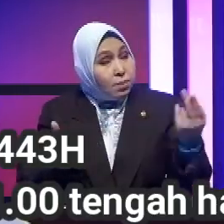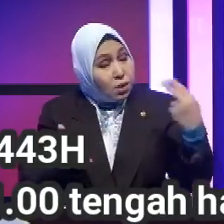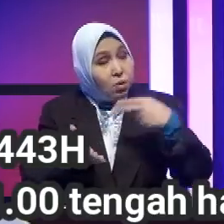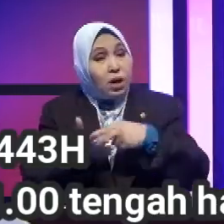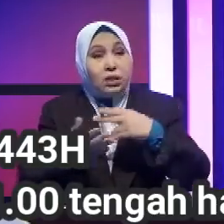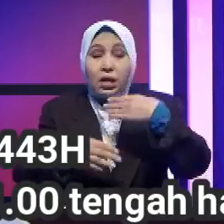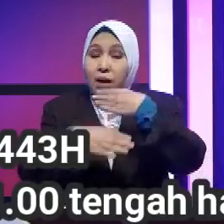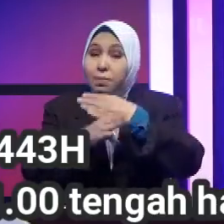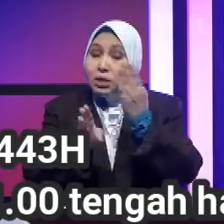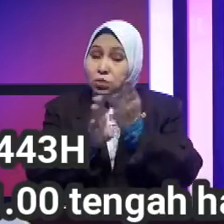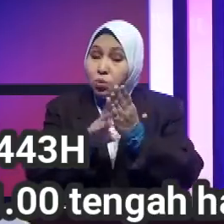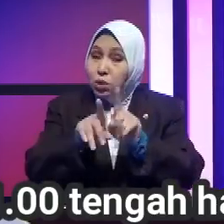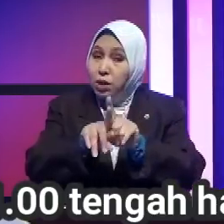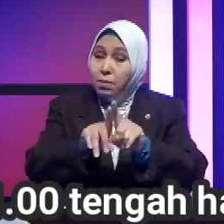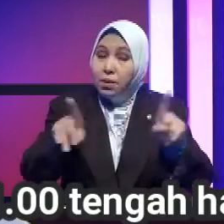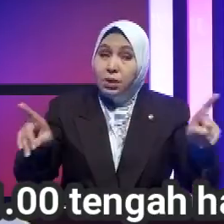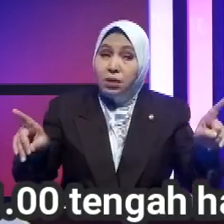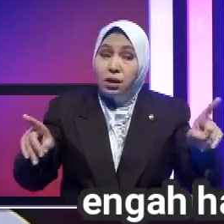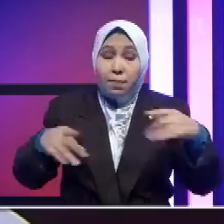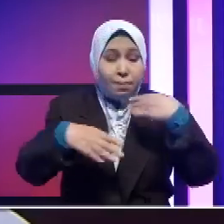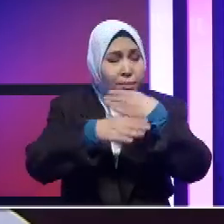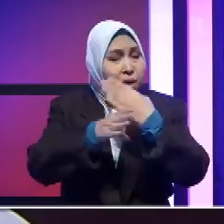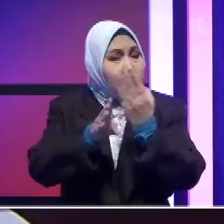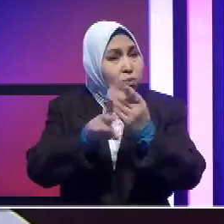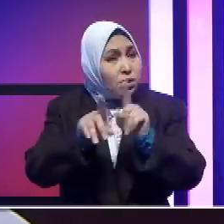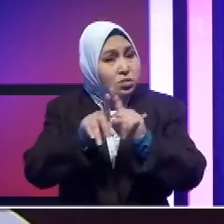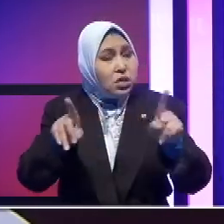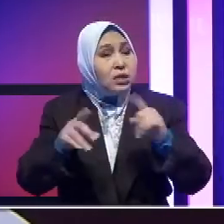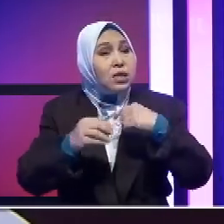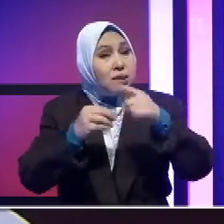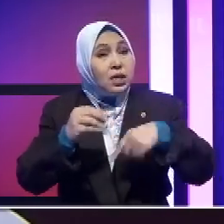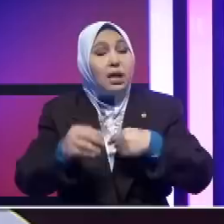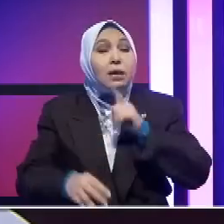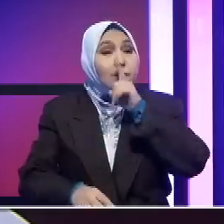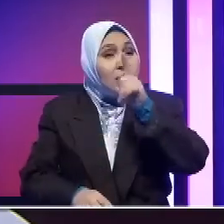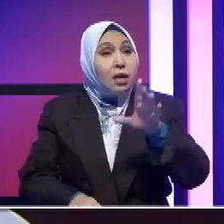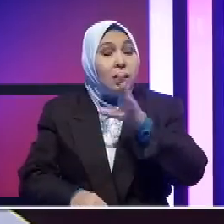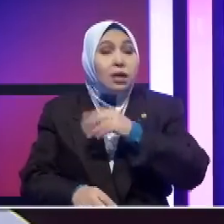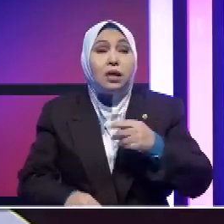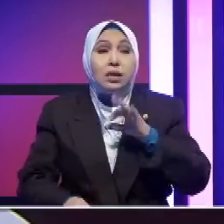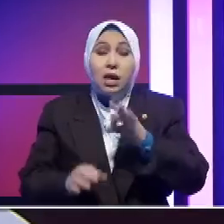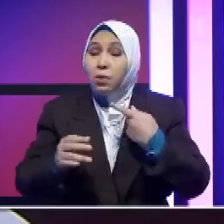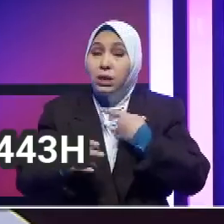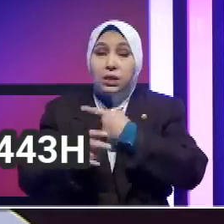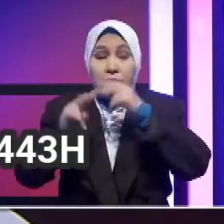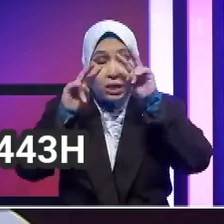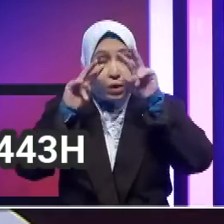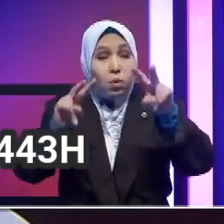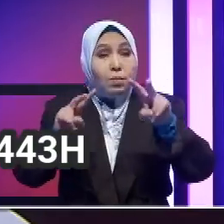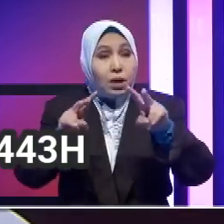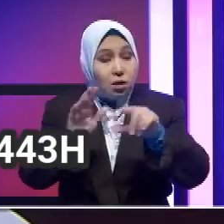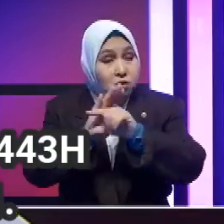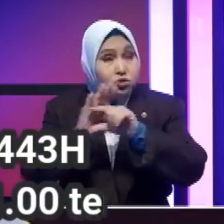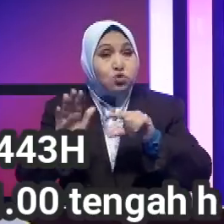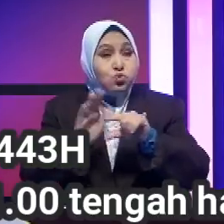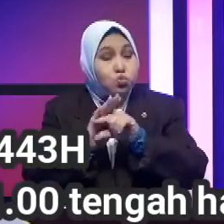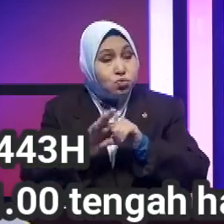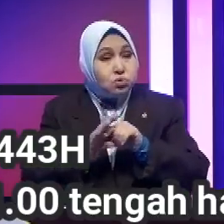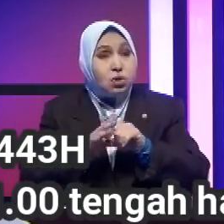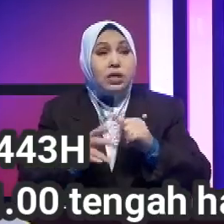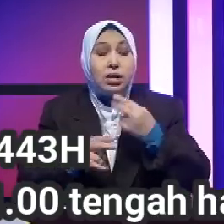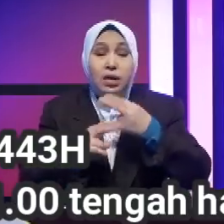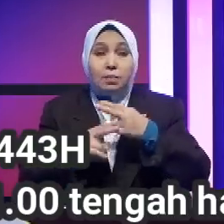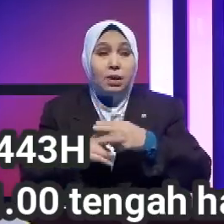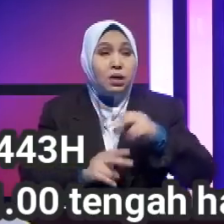bentuk yang berbeza. Dalam bentuk berbeza tentang kebenaran. Dan kita kalau kita lihat kepada surah ini Ustaz ya, surahnya dinamakan